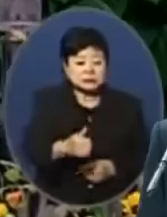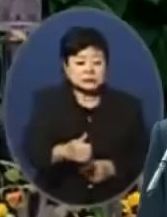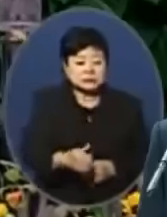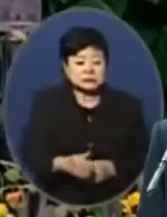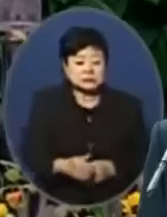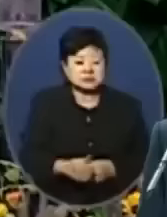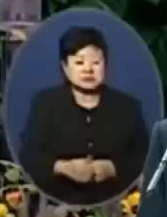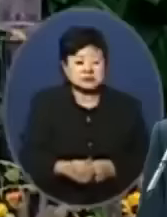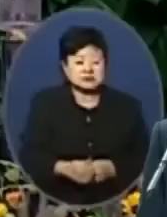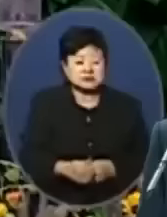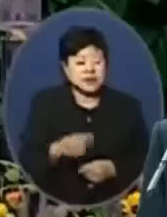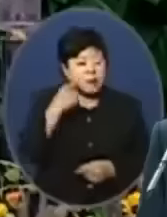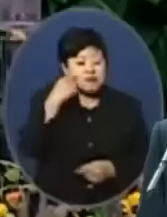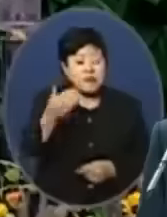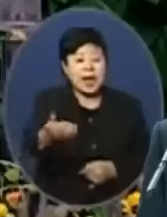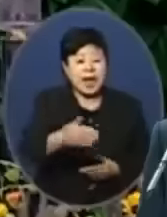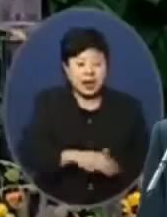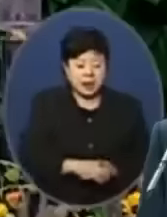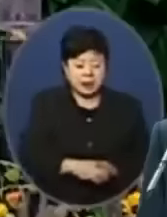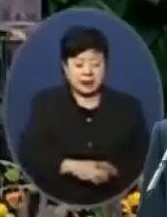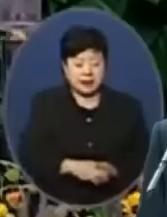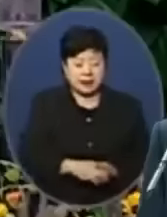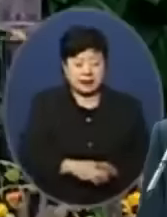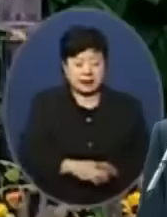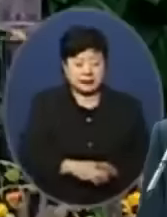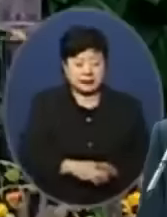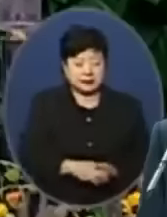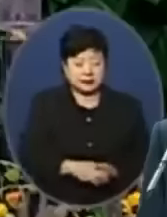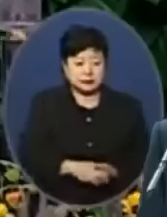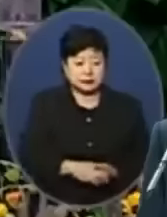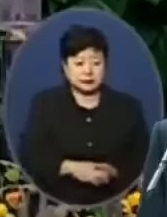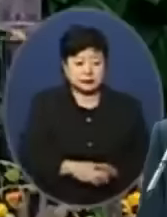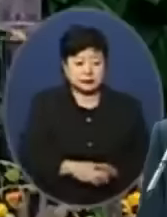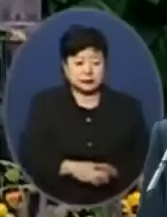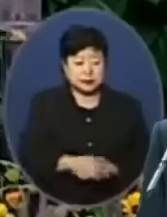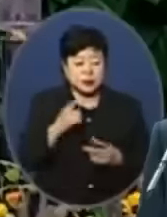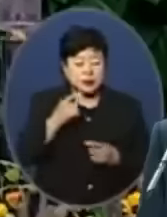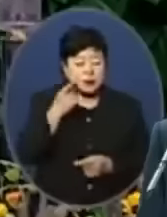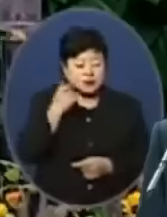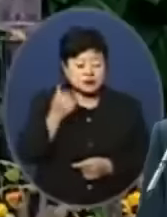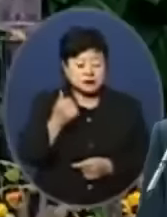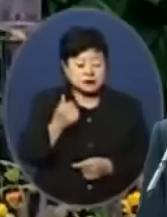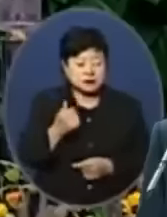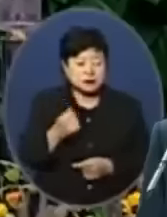그때는 돈은 없어도 학교 학생들은 나를 회장으로 뽑아서 내가 회장의 노릇했어요.